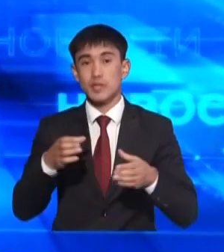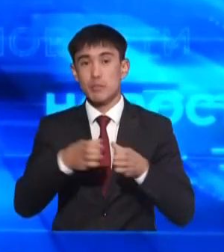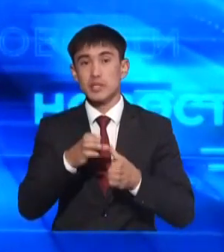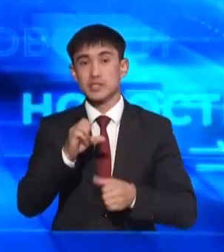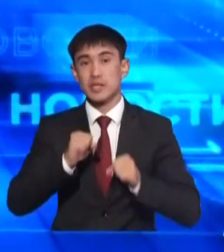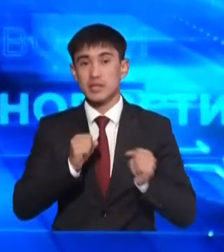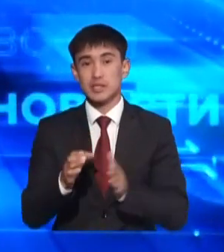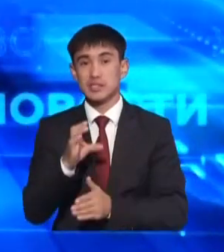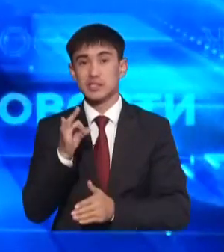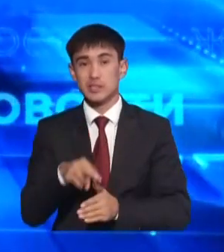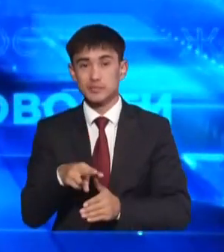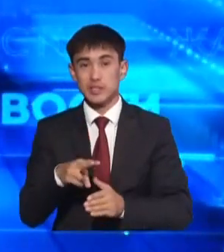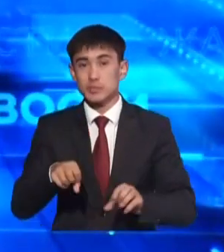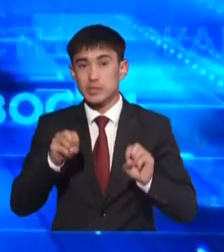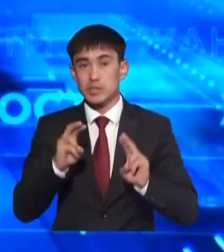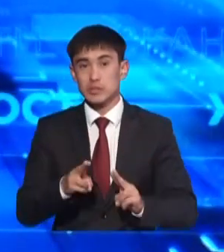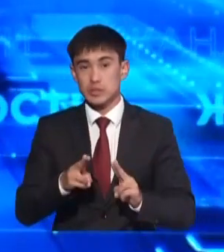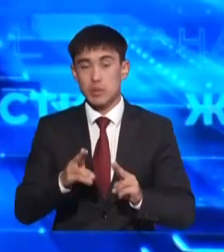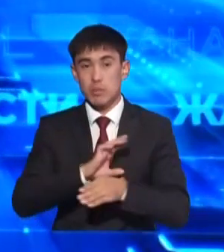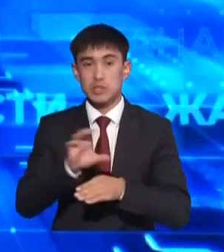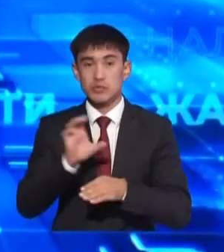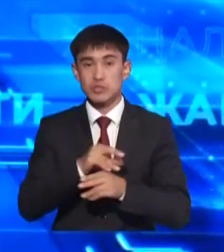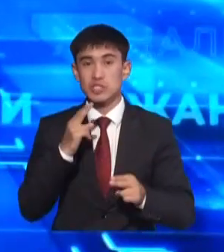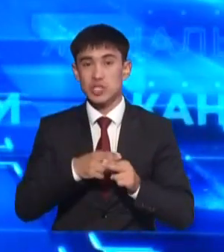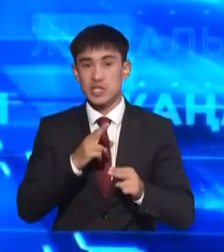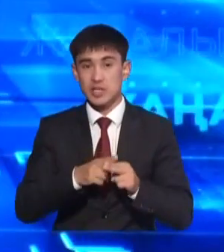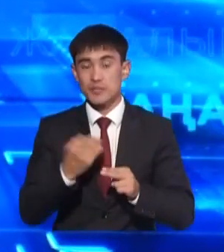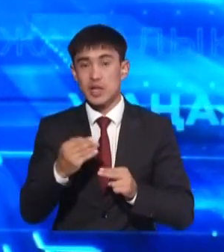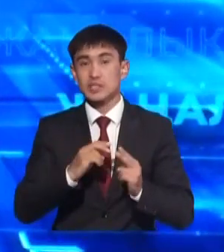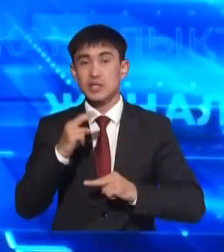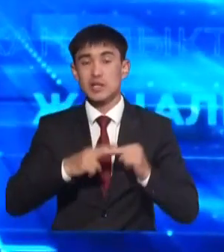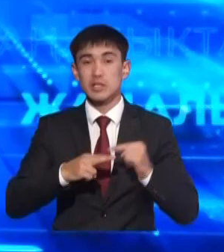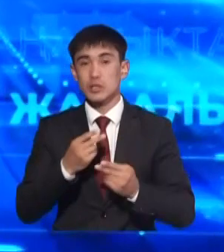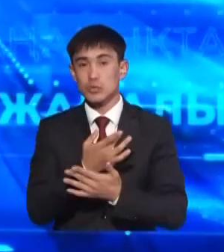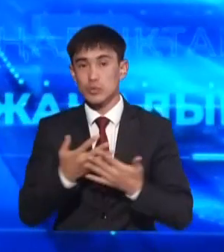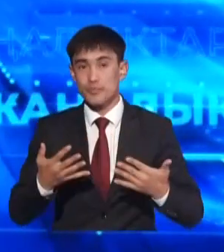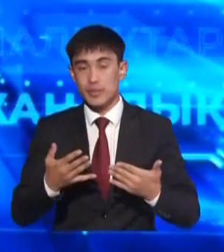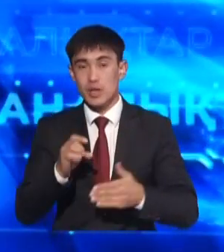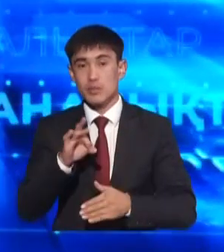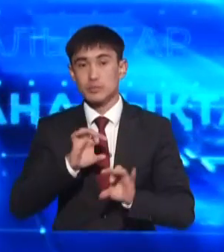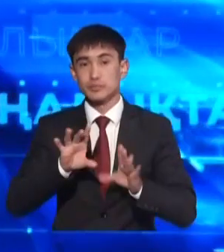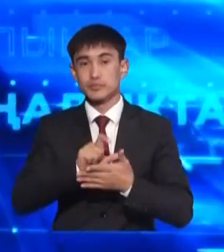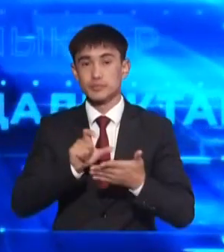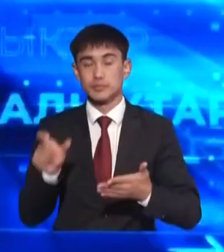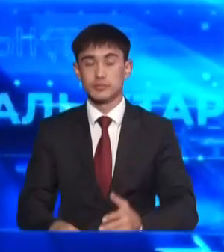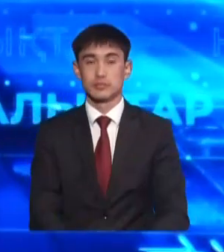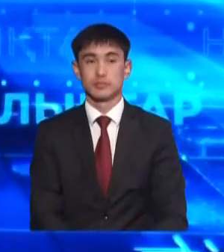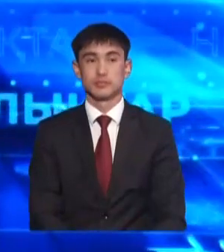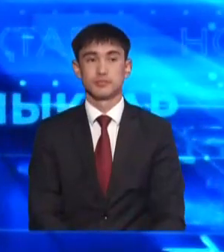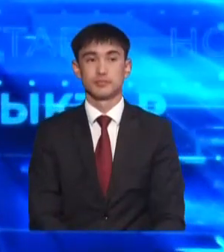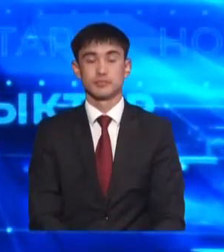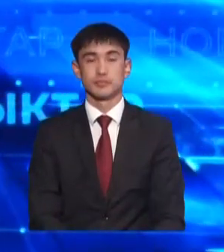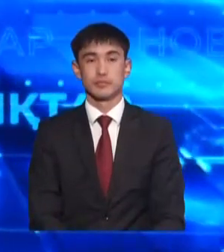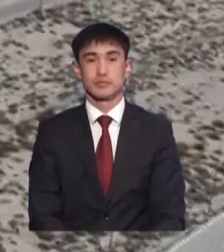компании «Стандарт Стил», специализирующейся на производстве железа для строительных нужд. Елеман Турсунканов расскажет